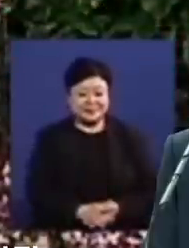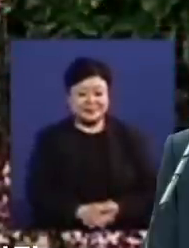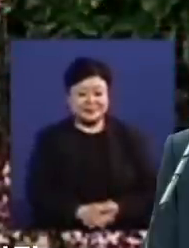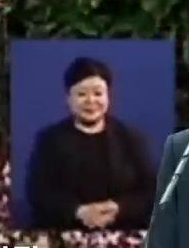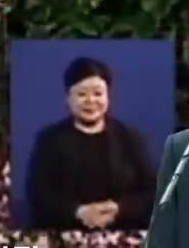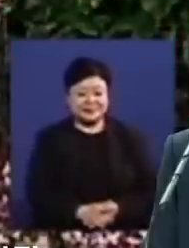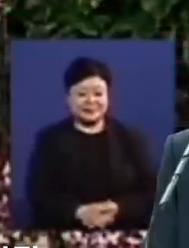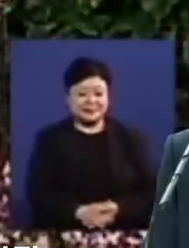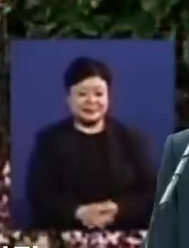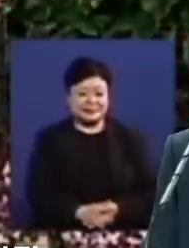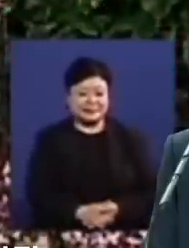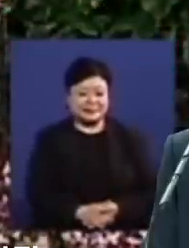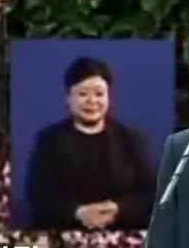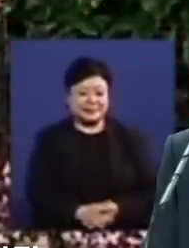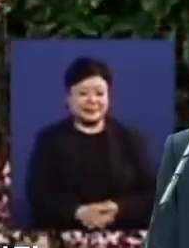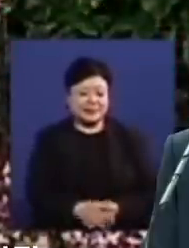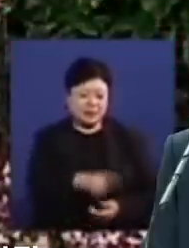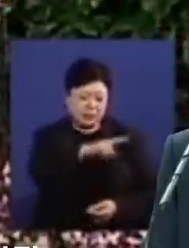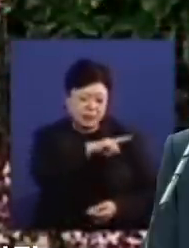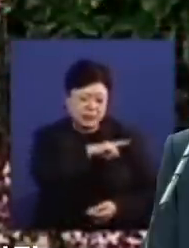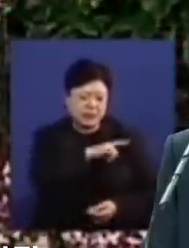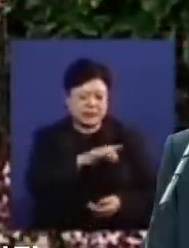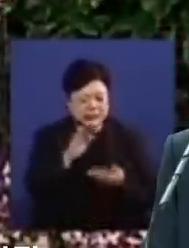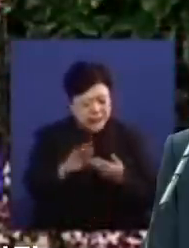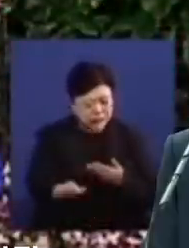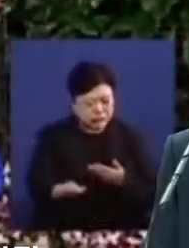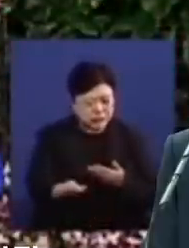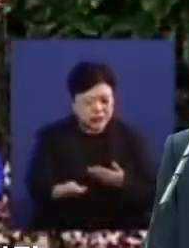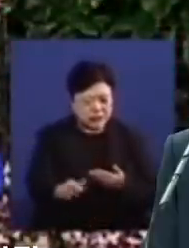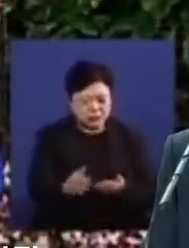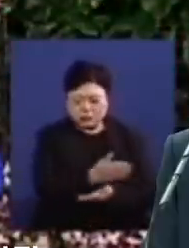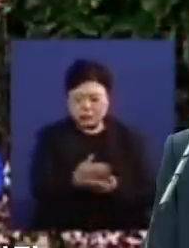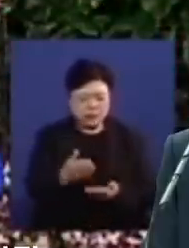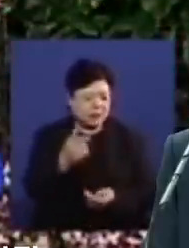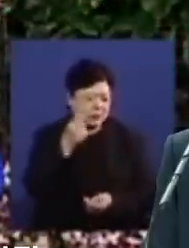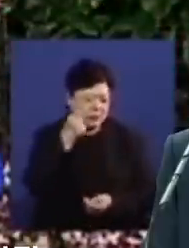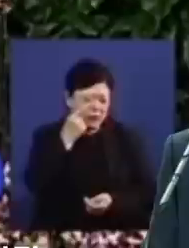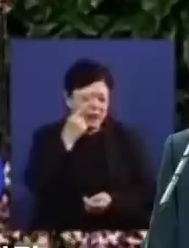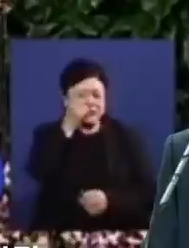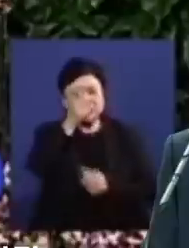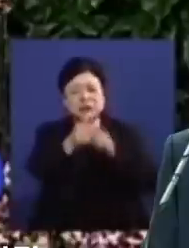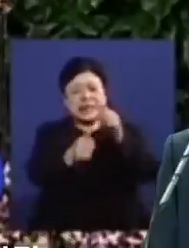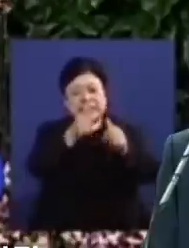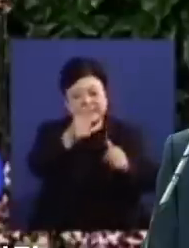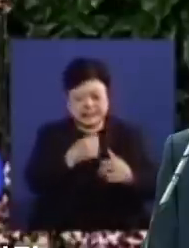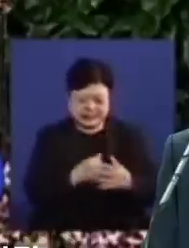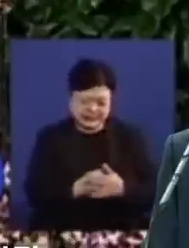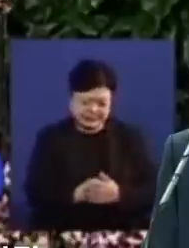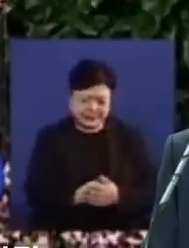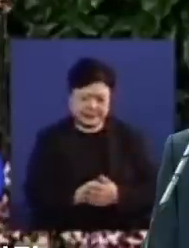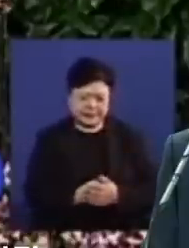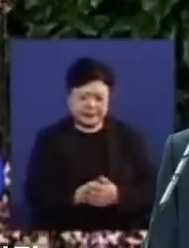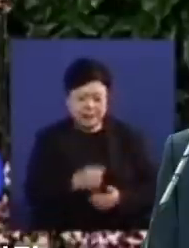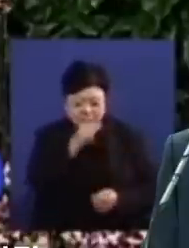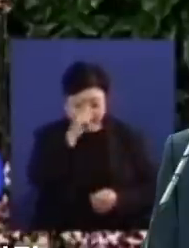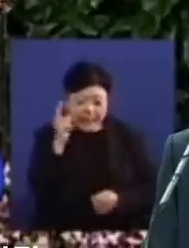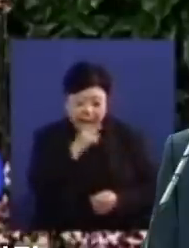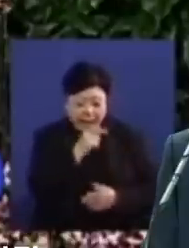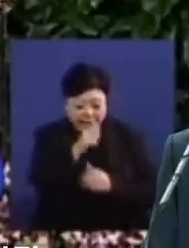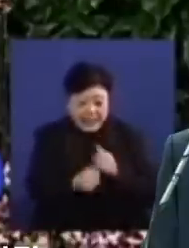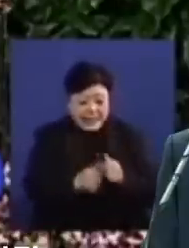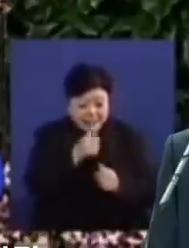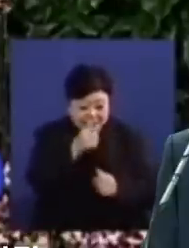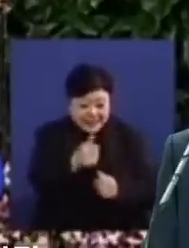선후를 분별하지 못한 지혜롭지 못한 조상이었습니다. 선악은